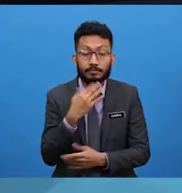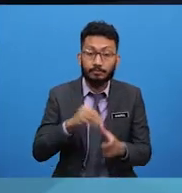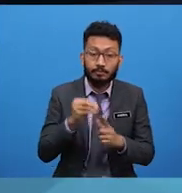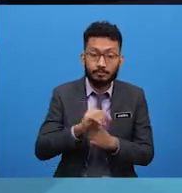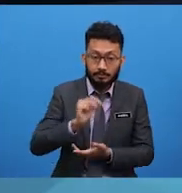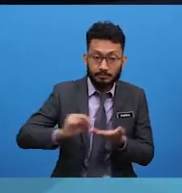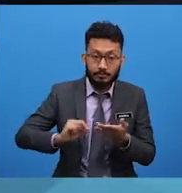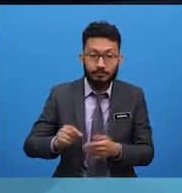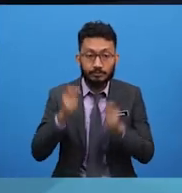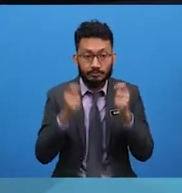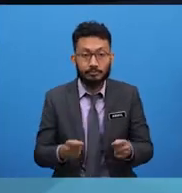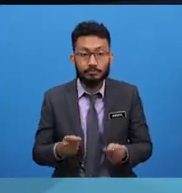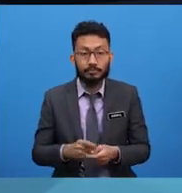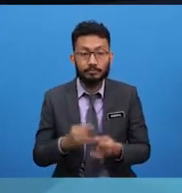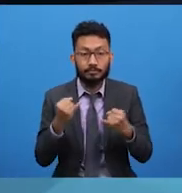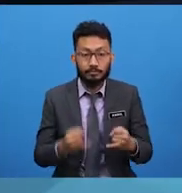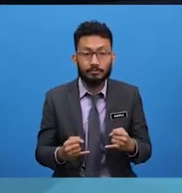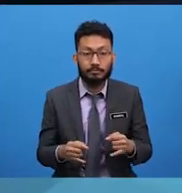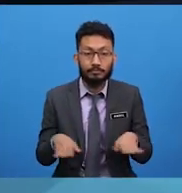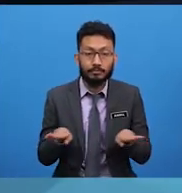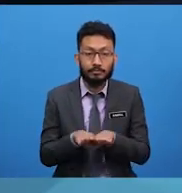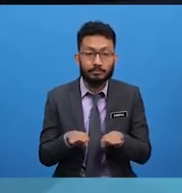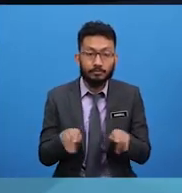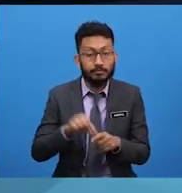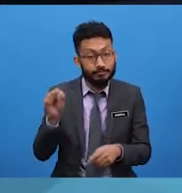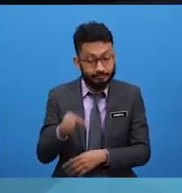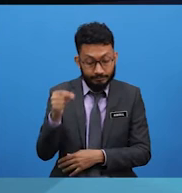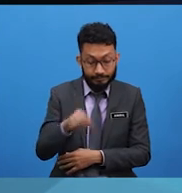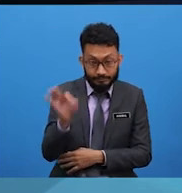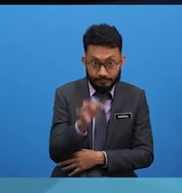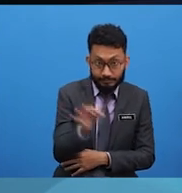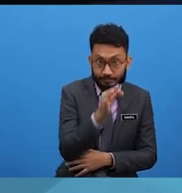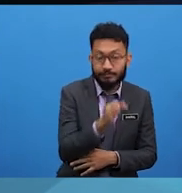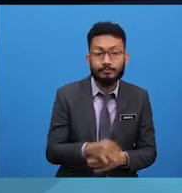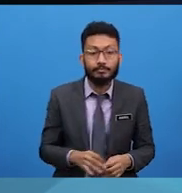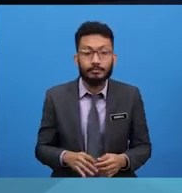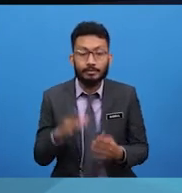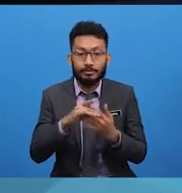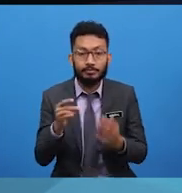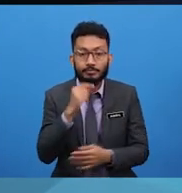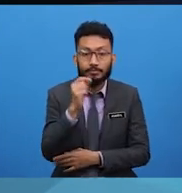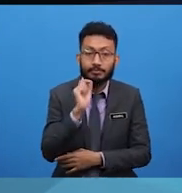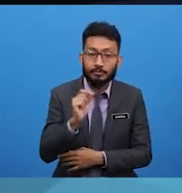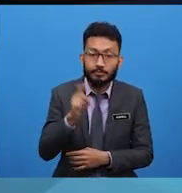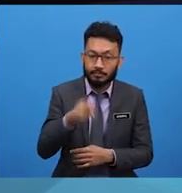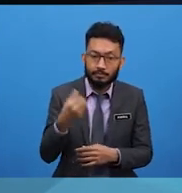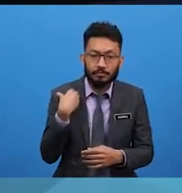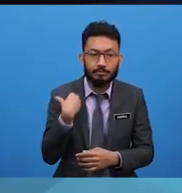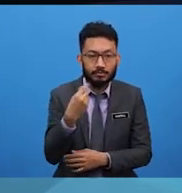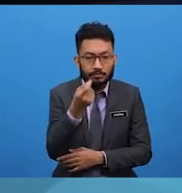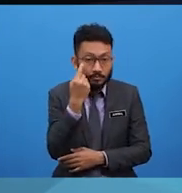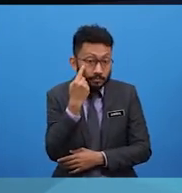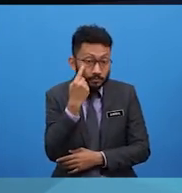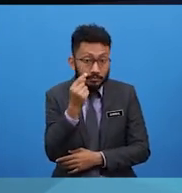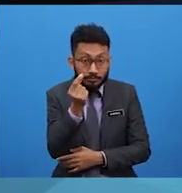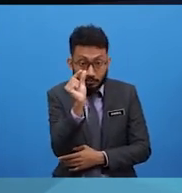Pensel ini digunakan untuk membuat pola. Pilih pensel yang berkualiti dan mempunyai mata yang keras dan tidak mudah